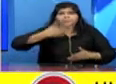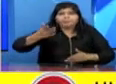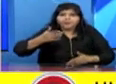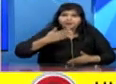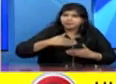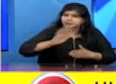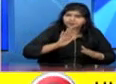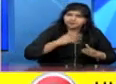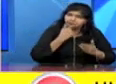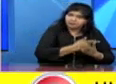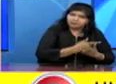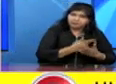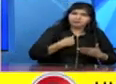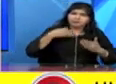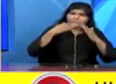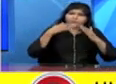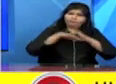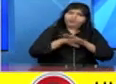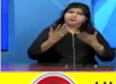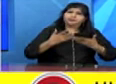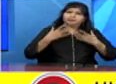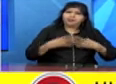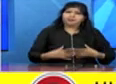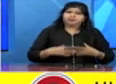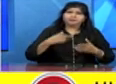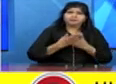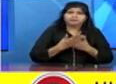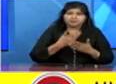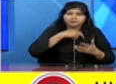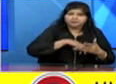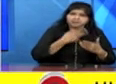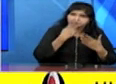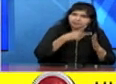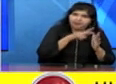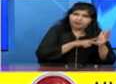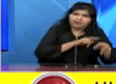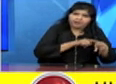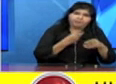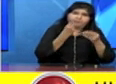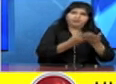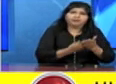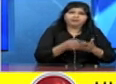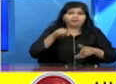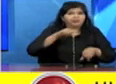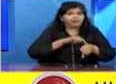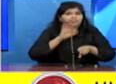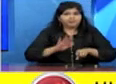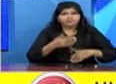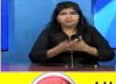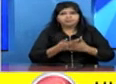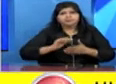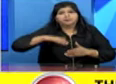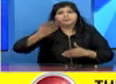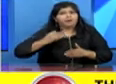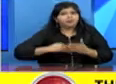मना किया है, लेकिन आपको अपने भीतर झांकने के लिए अवसर भी दिया है। ये मौका है, बाहर